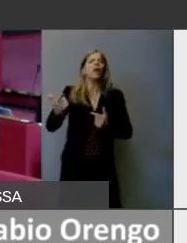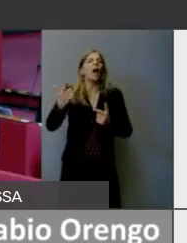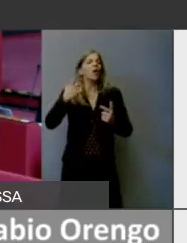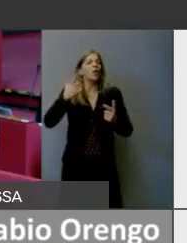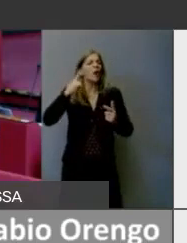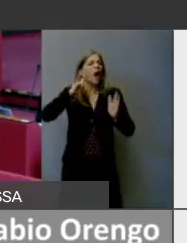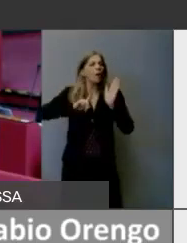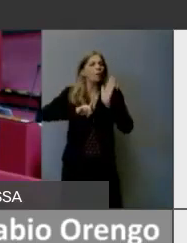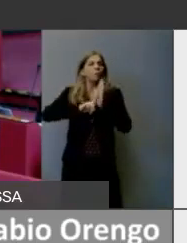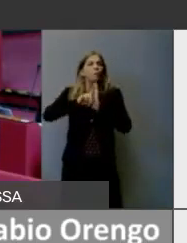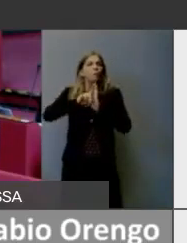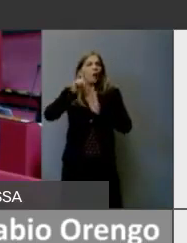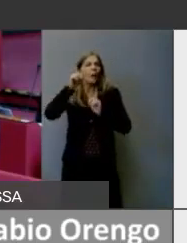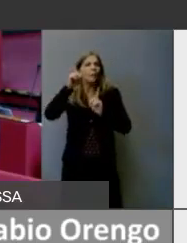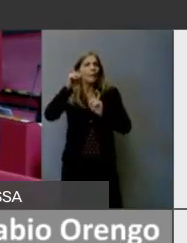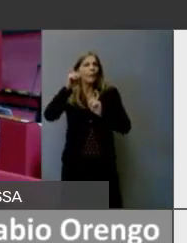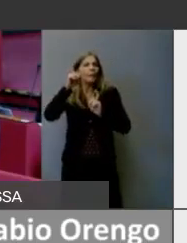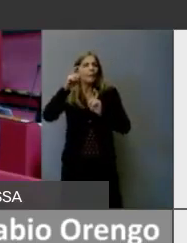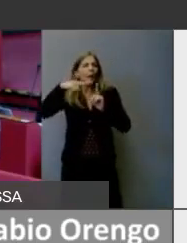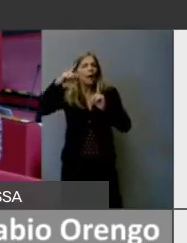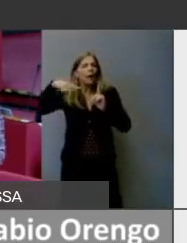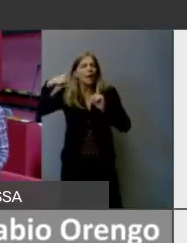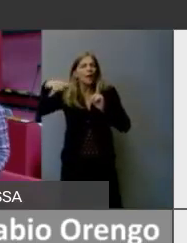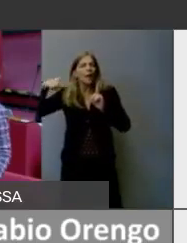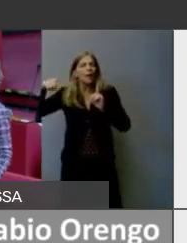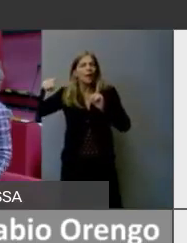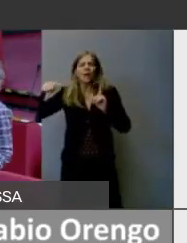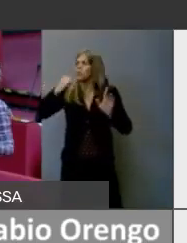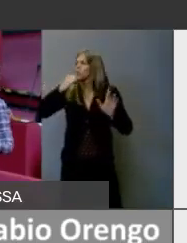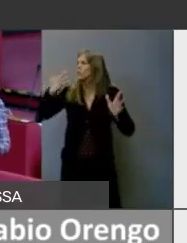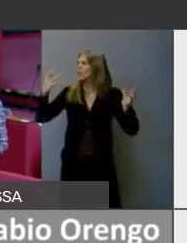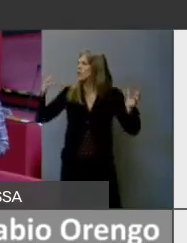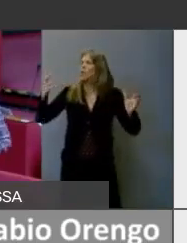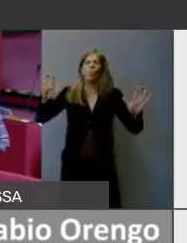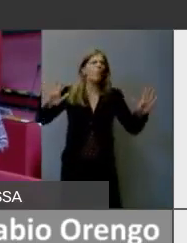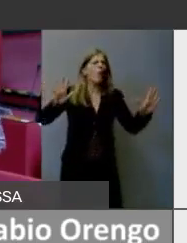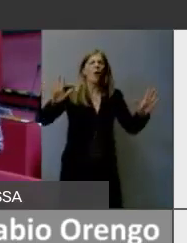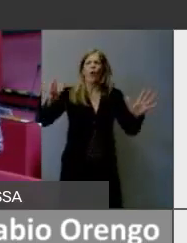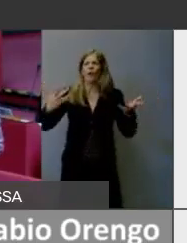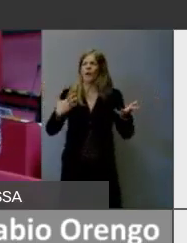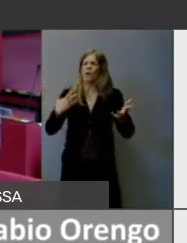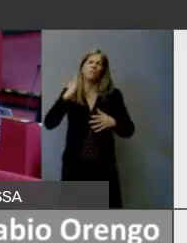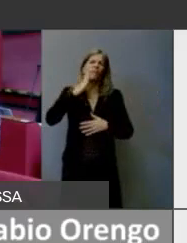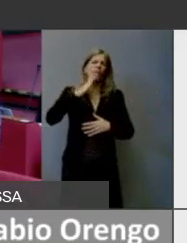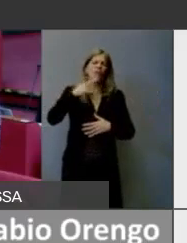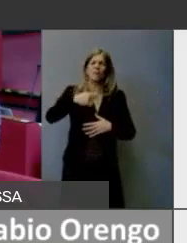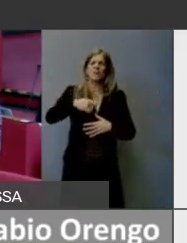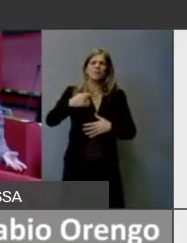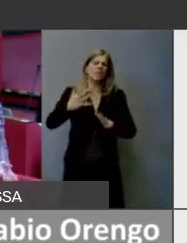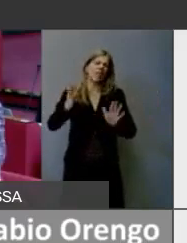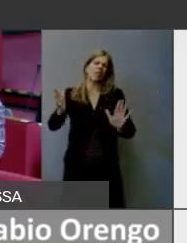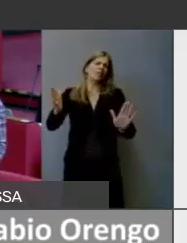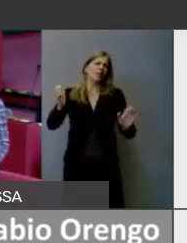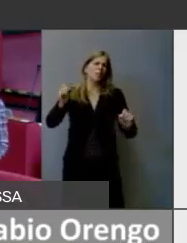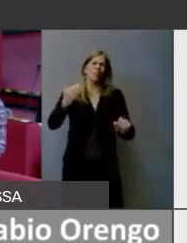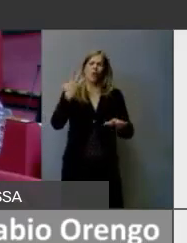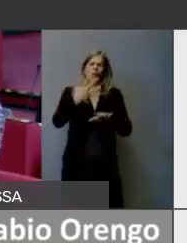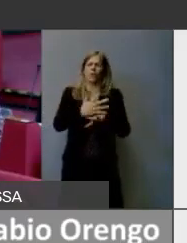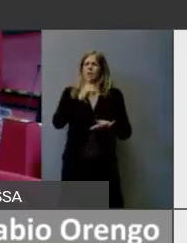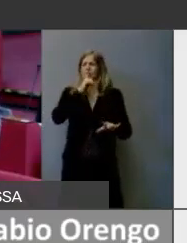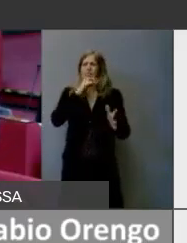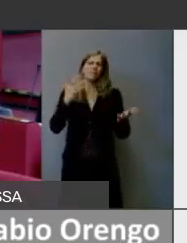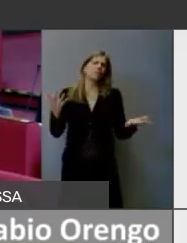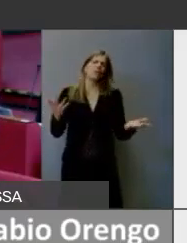faccia autostradale, cioè oltre i... Scusate, però non si riesce, cioè... Presidente, se si riesce a... perché...